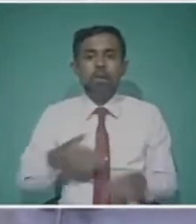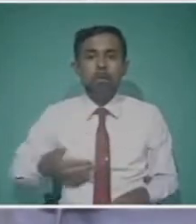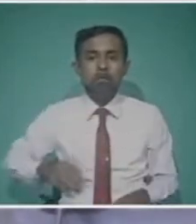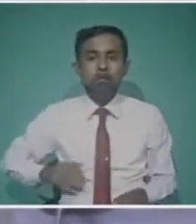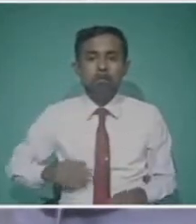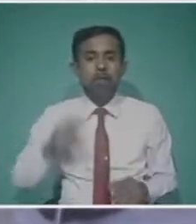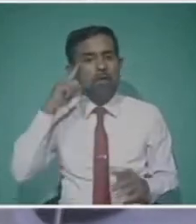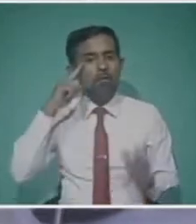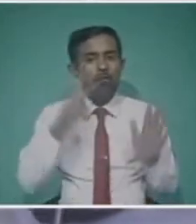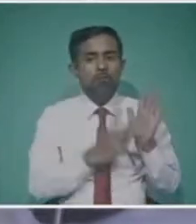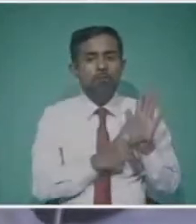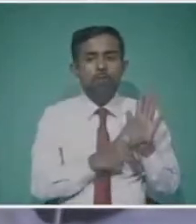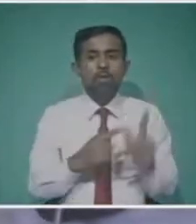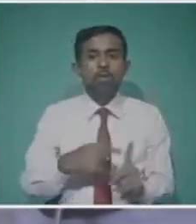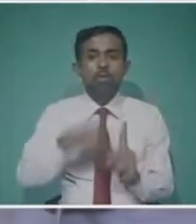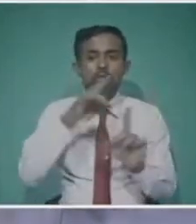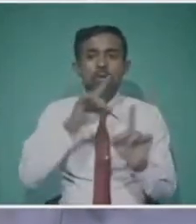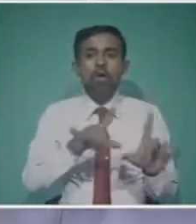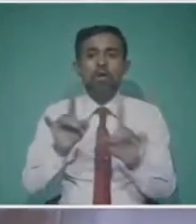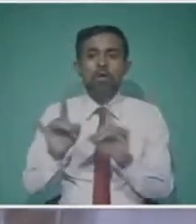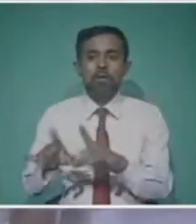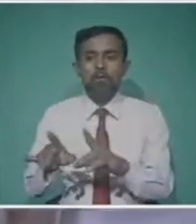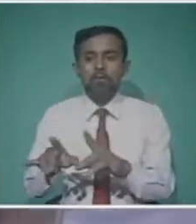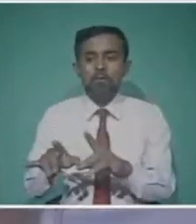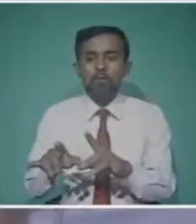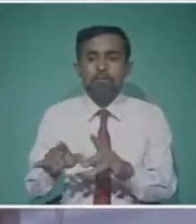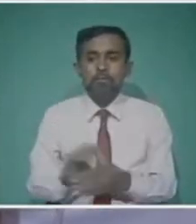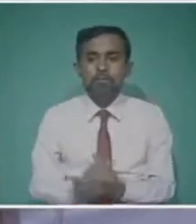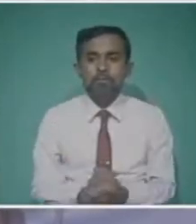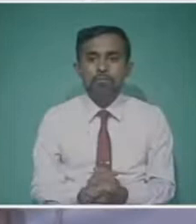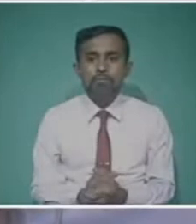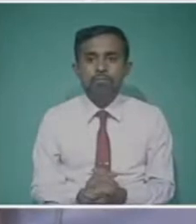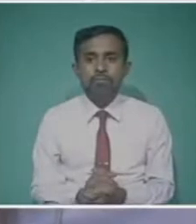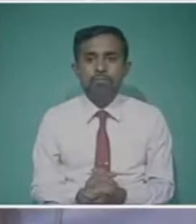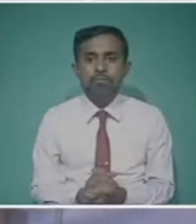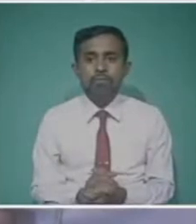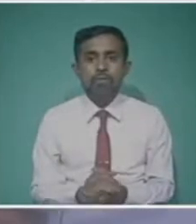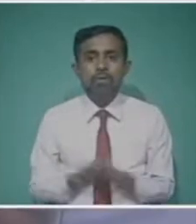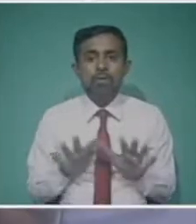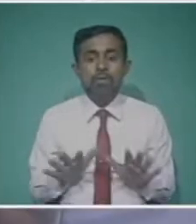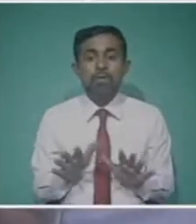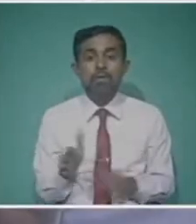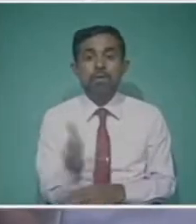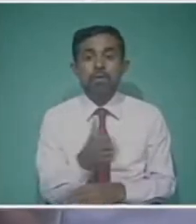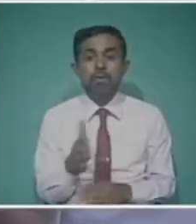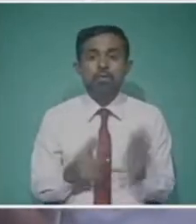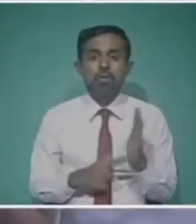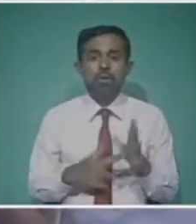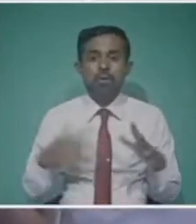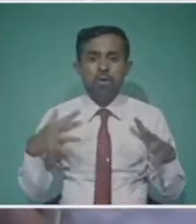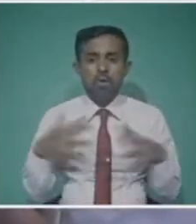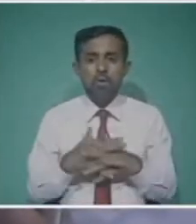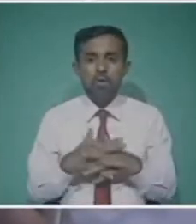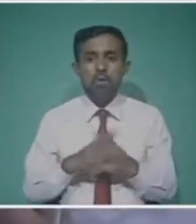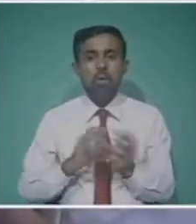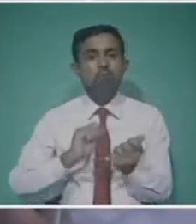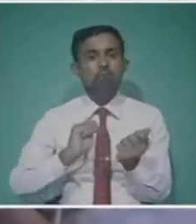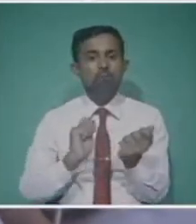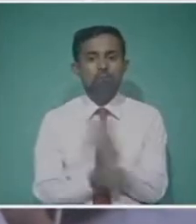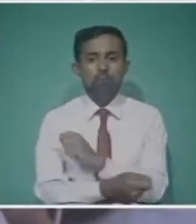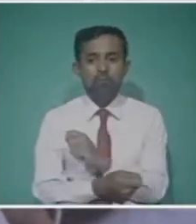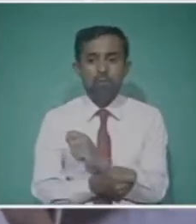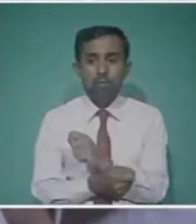බංග්ලාදේශය වියට්නාමය ගොඩනැගුණේ ඒ විදියට. ඒ විතරක් නෙවෙයි. තිබිච්ච කම්කරු නීති සියල්ල වෙනස් කරලා